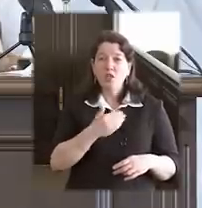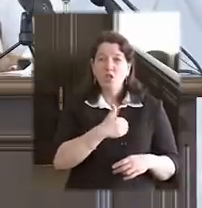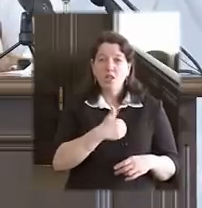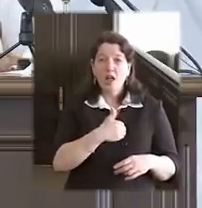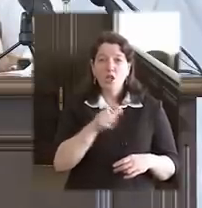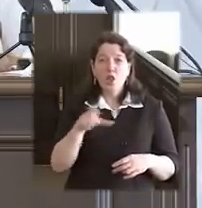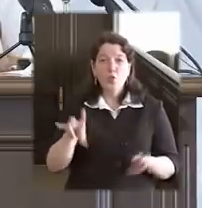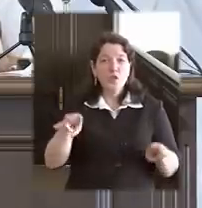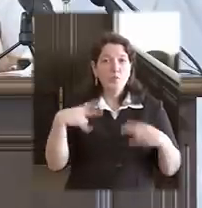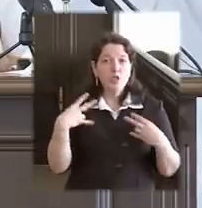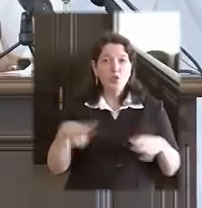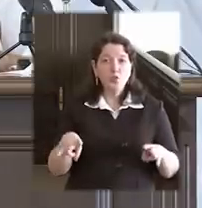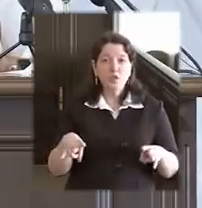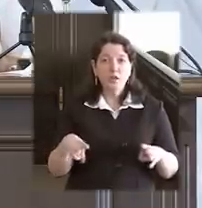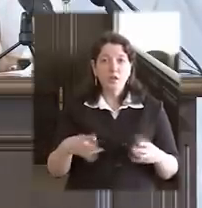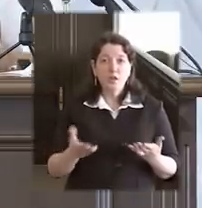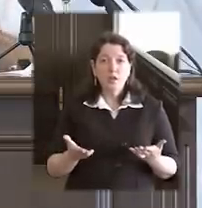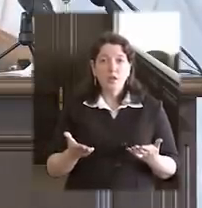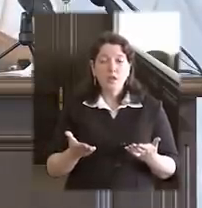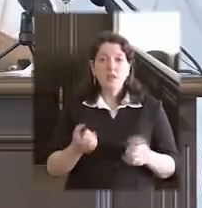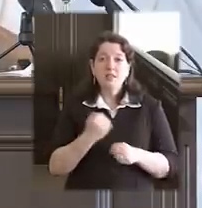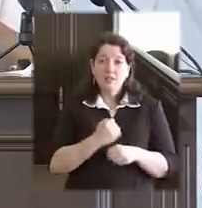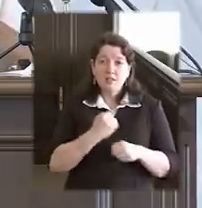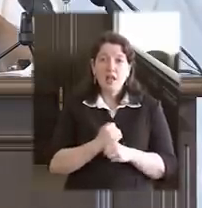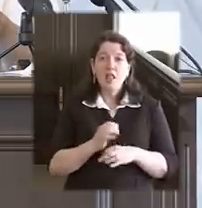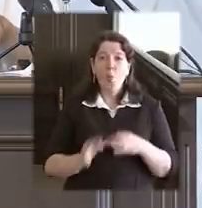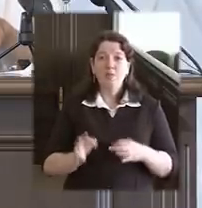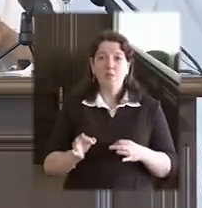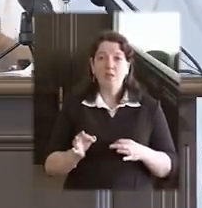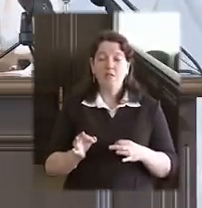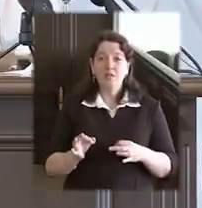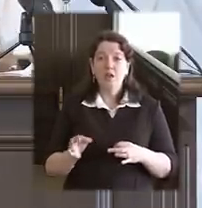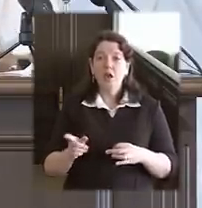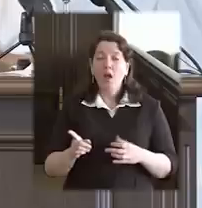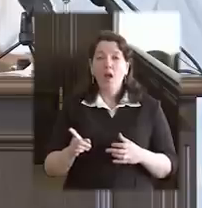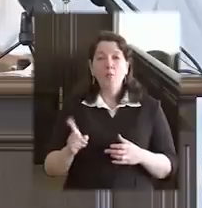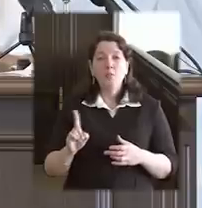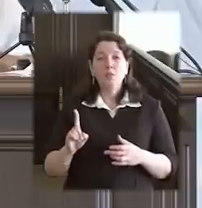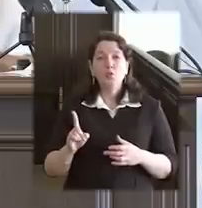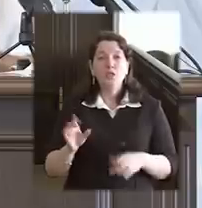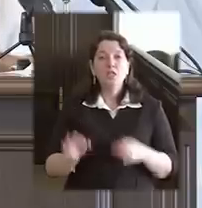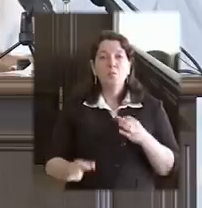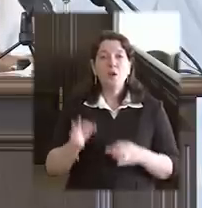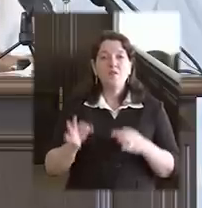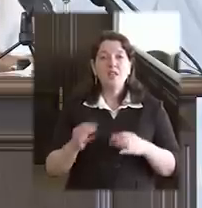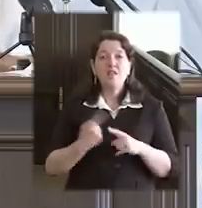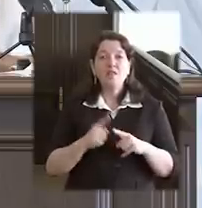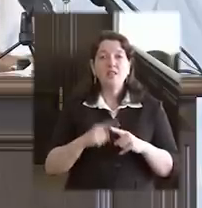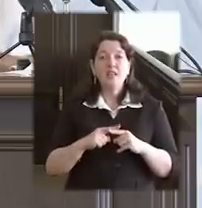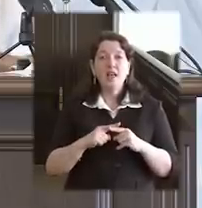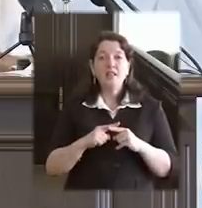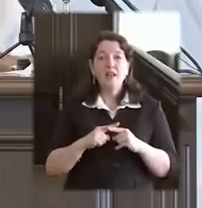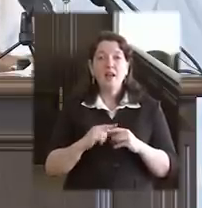Зла не желай. Поступи, если хочешь, по справедливости. Ибо справедливость – это